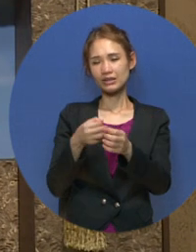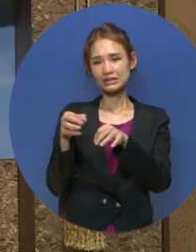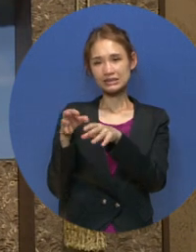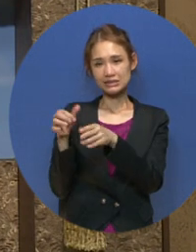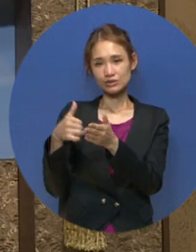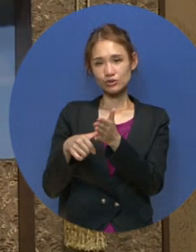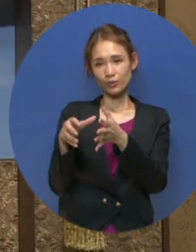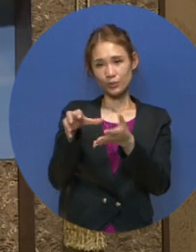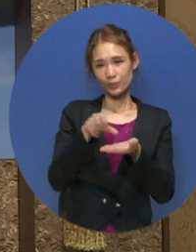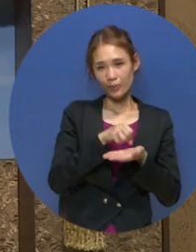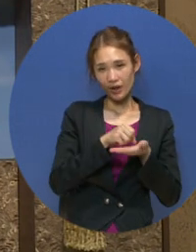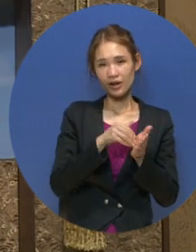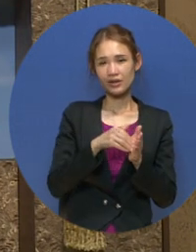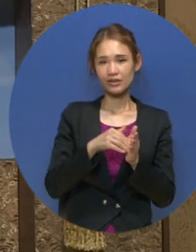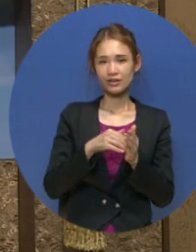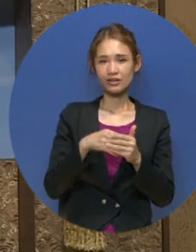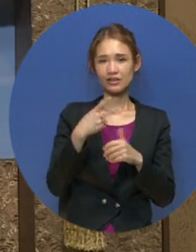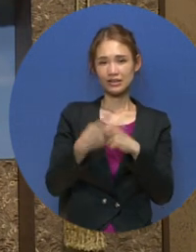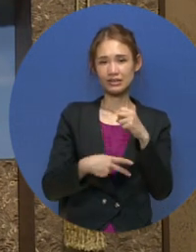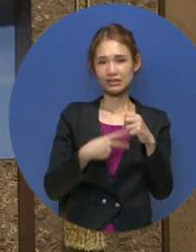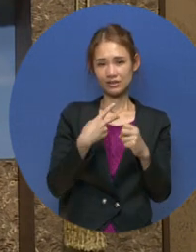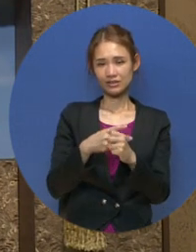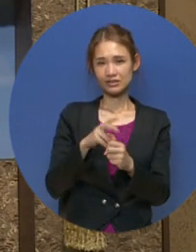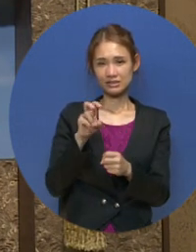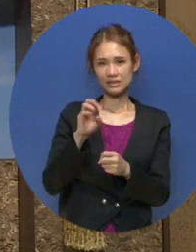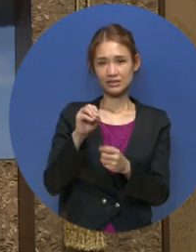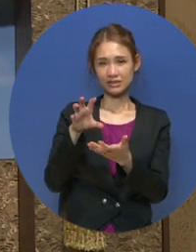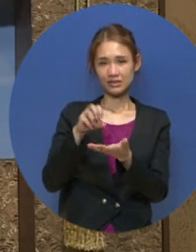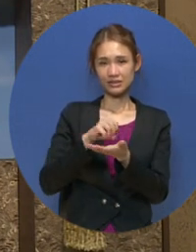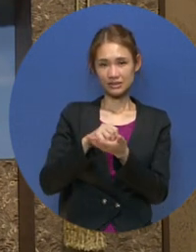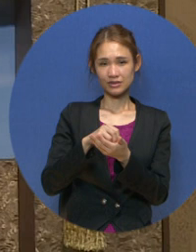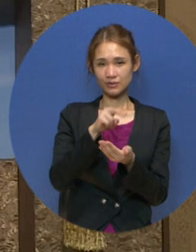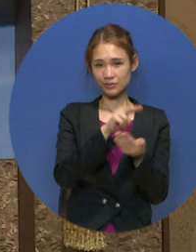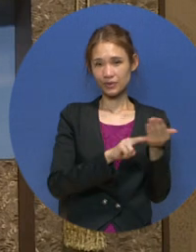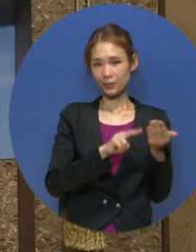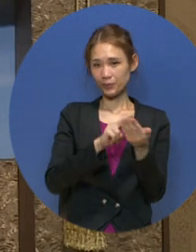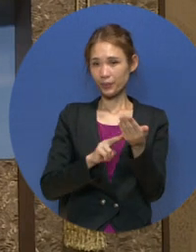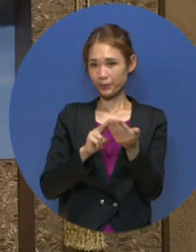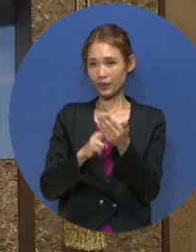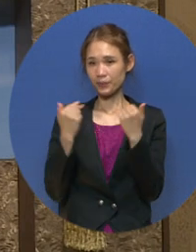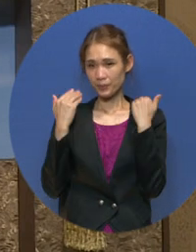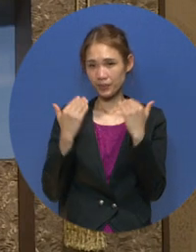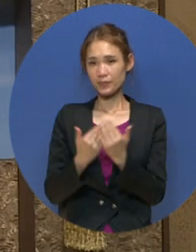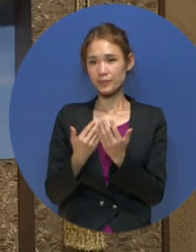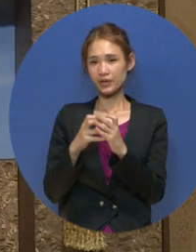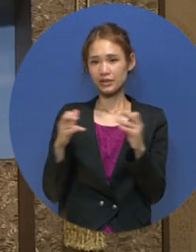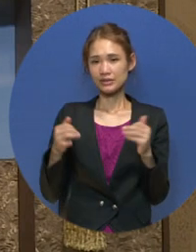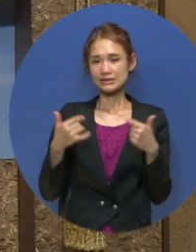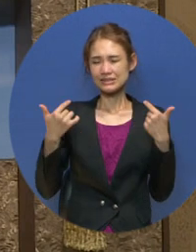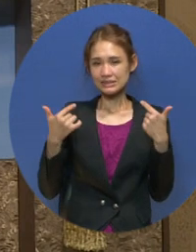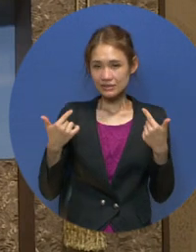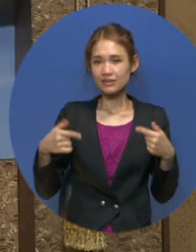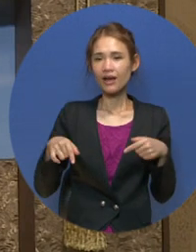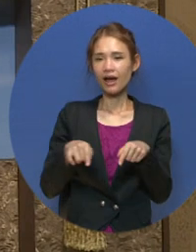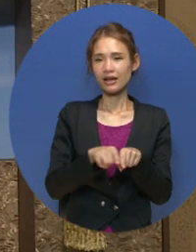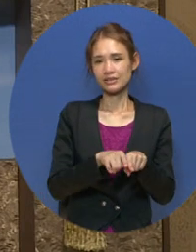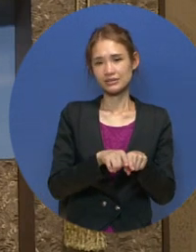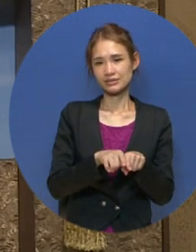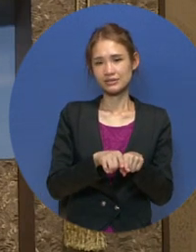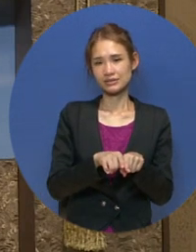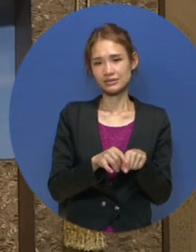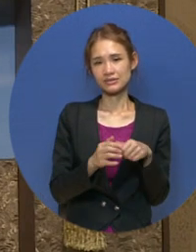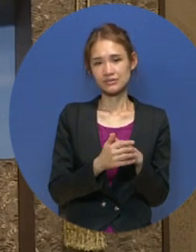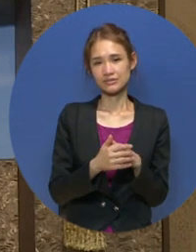14만 개. 둘째가 한 20만 개가 넘었고요. 그리고 판매도 뭐 발달장애인들이랑 늘 같이 하게 하고 있었고요. 네.